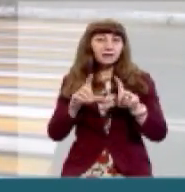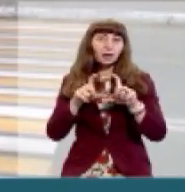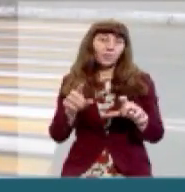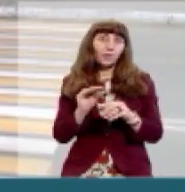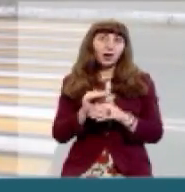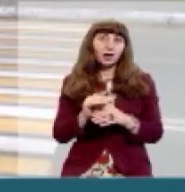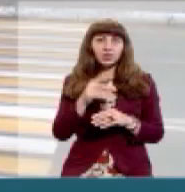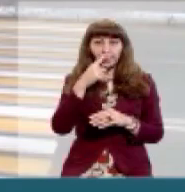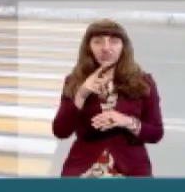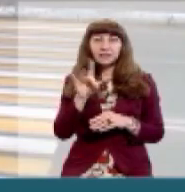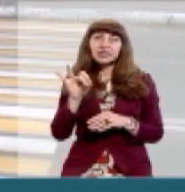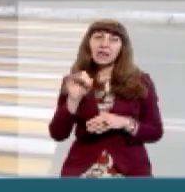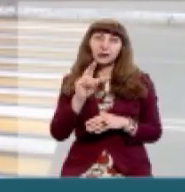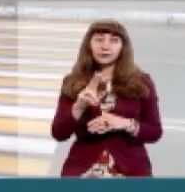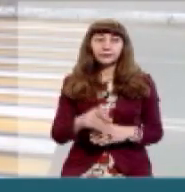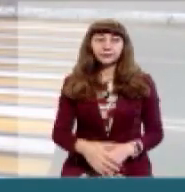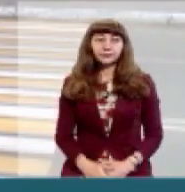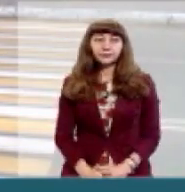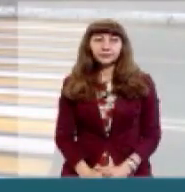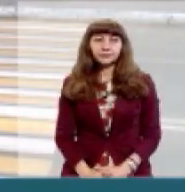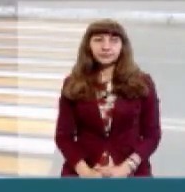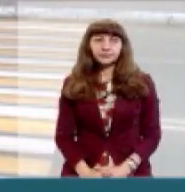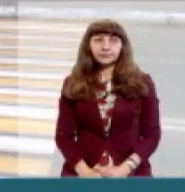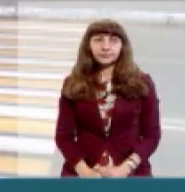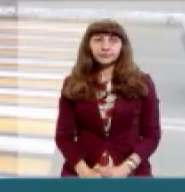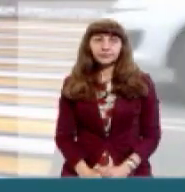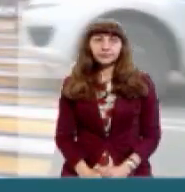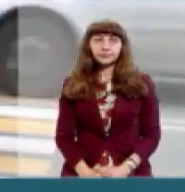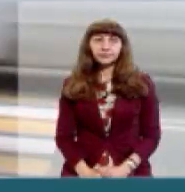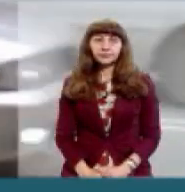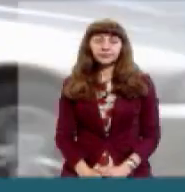регистрационных номерных знаков. Маргарита Иванова, Тимерлан Джамбулов, телеканал «Кустанай».